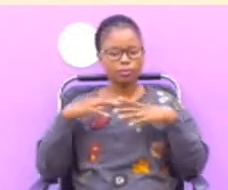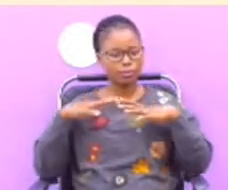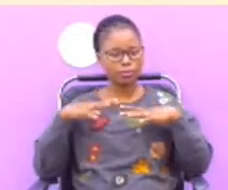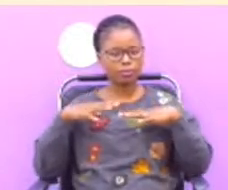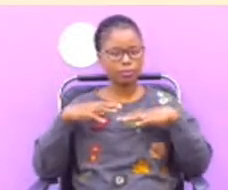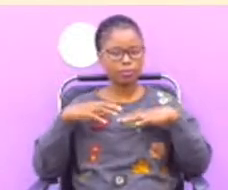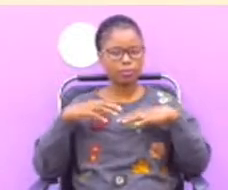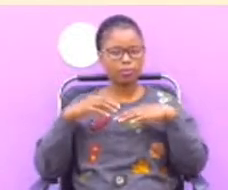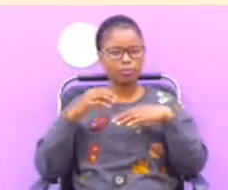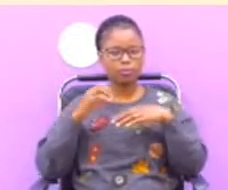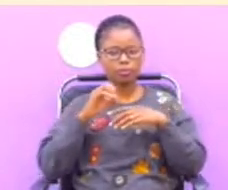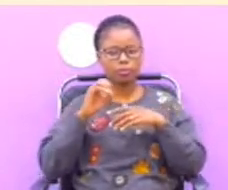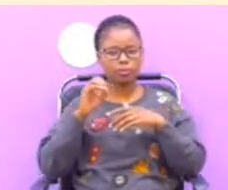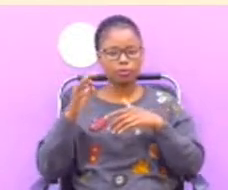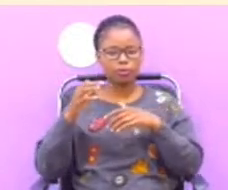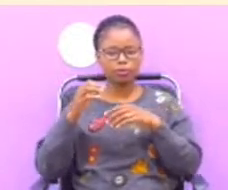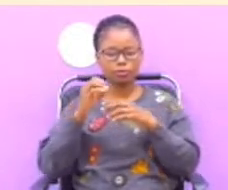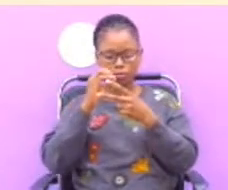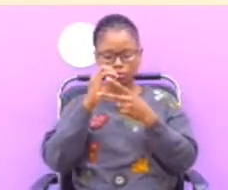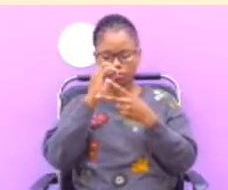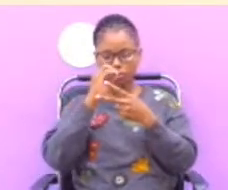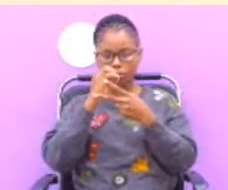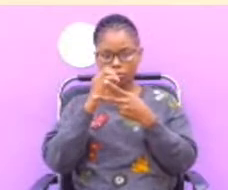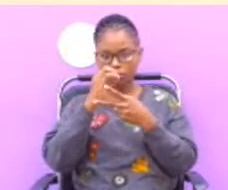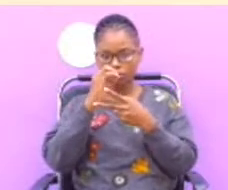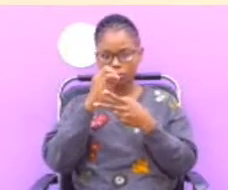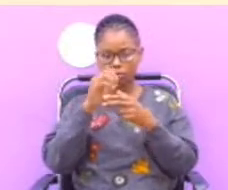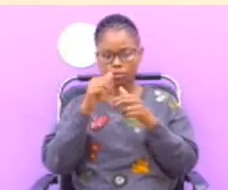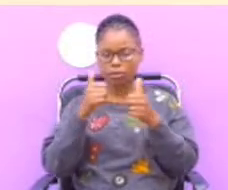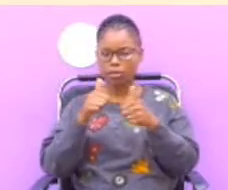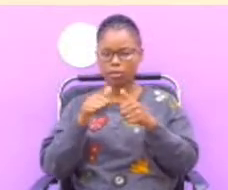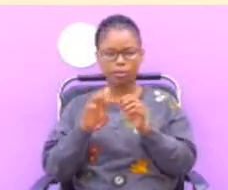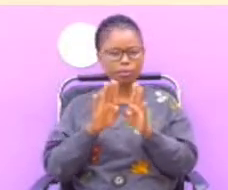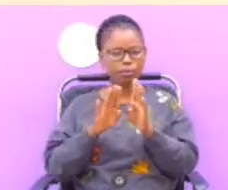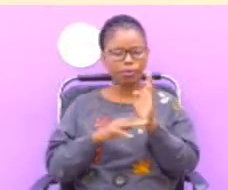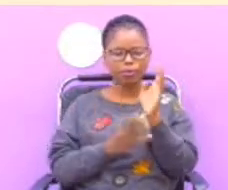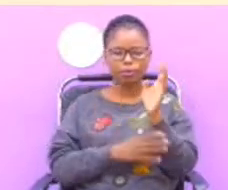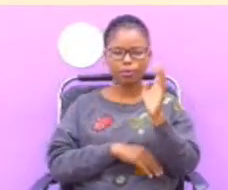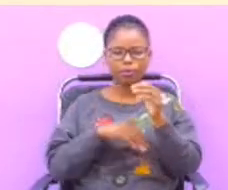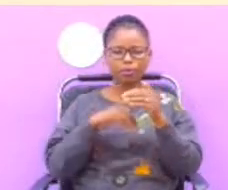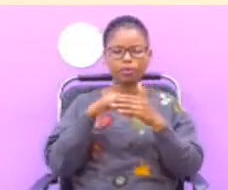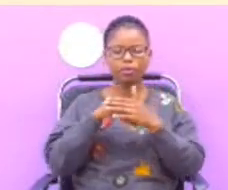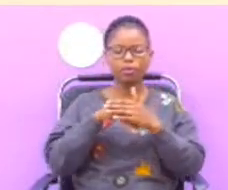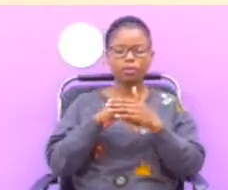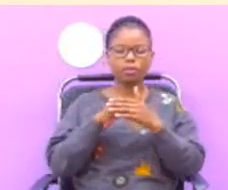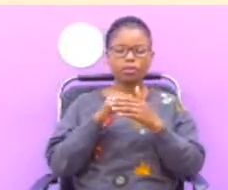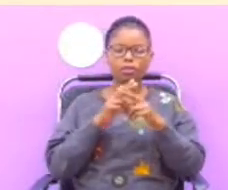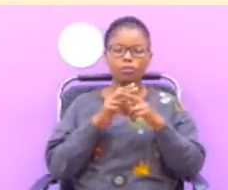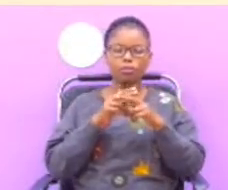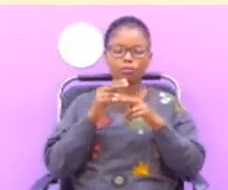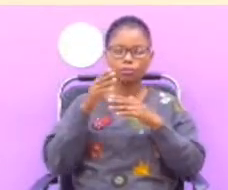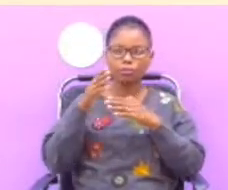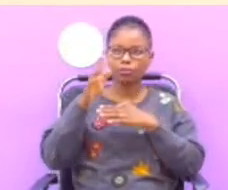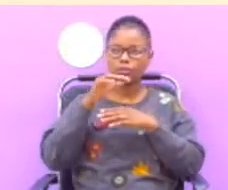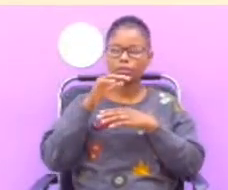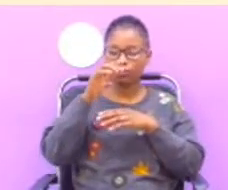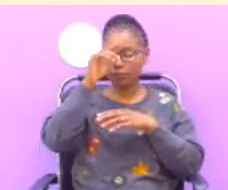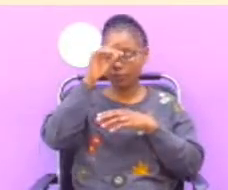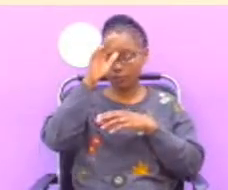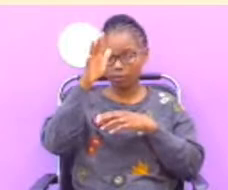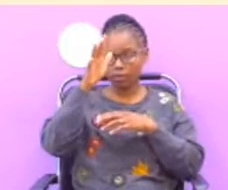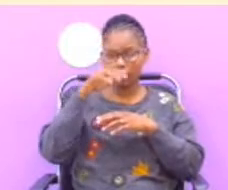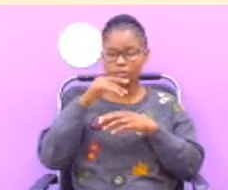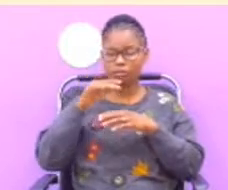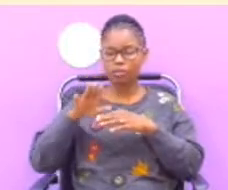wa mwanya o wothe wa waganu wothe. Thĩinĩ wa rĩtwa rĩa Ngai ithe, Ngai Mũriũ na Ngai Roho Mũtheru. Ona we